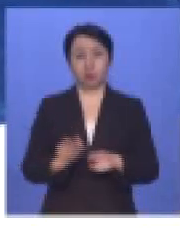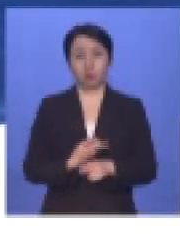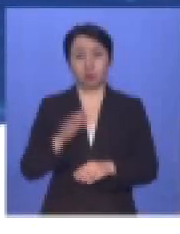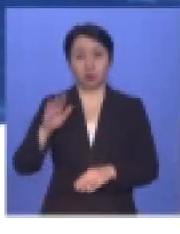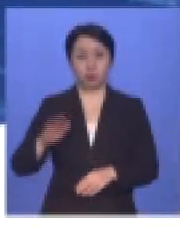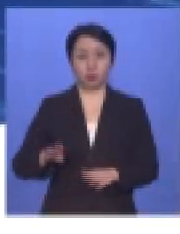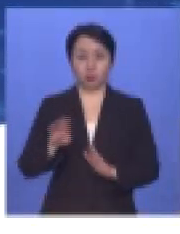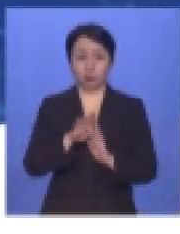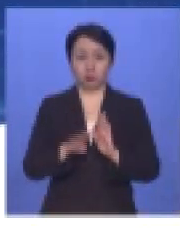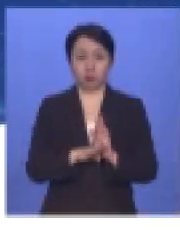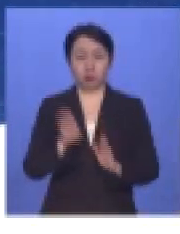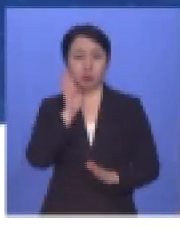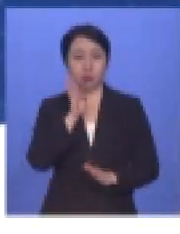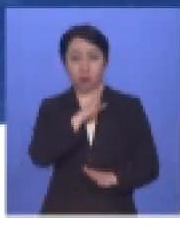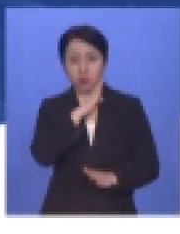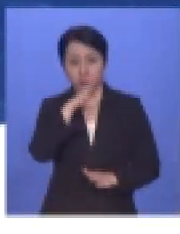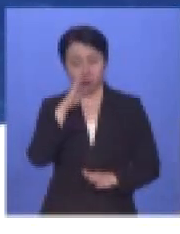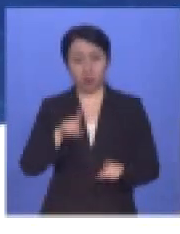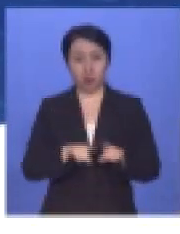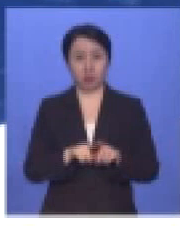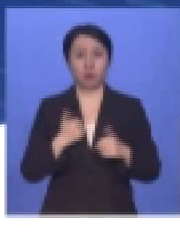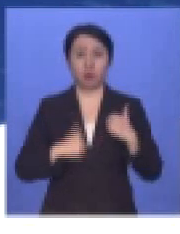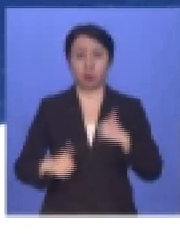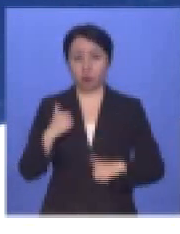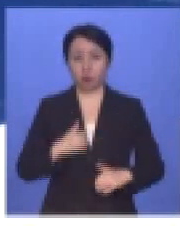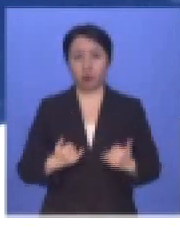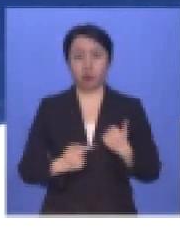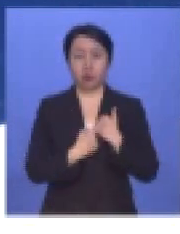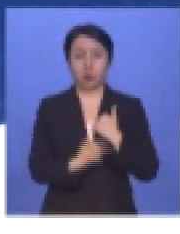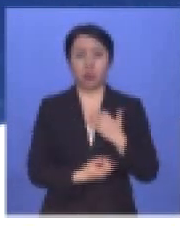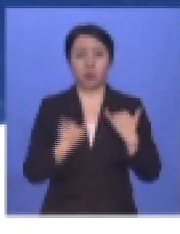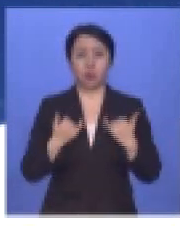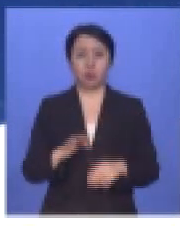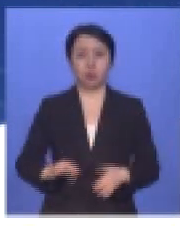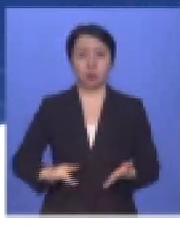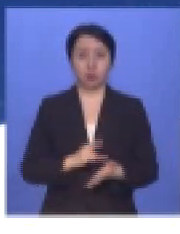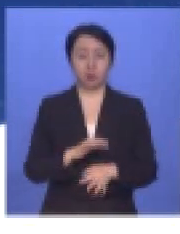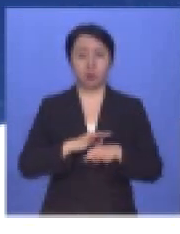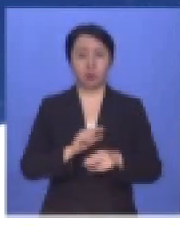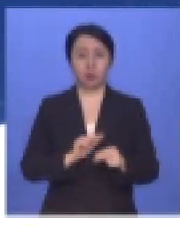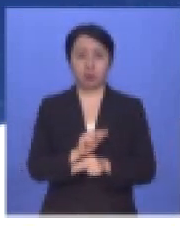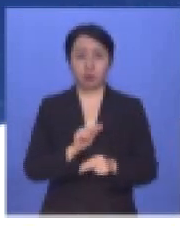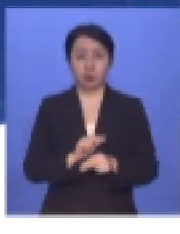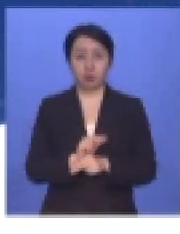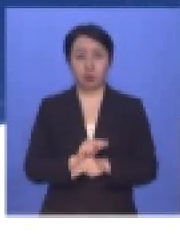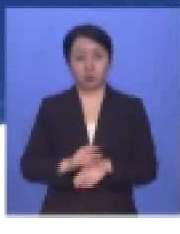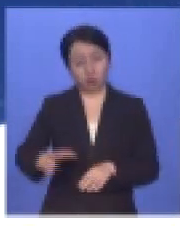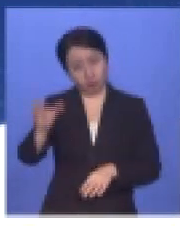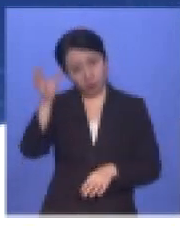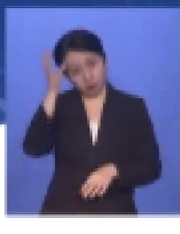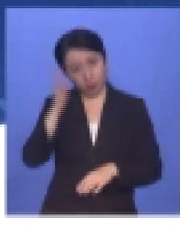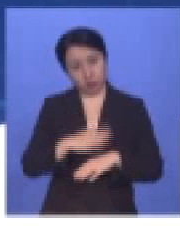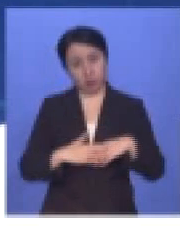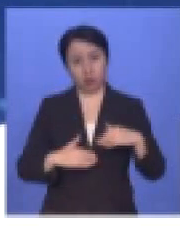Обеспечить безопасность ребенку – задача как родителей, так и педагогов. Для последних сегодня в областном центре провели семинар.